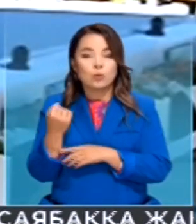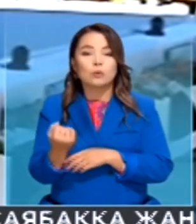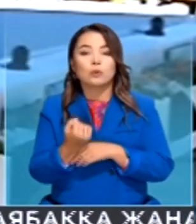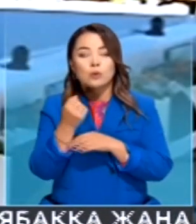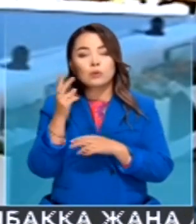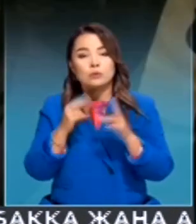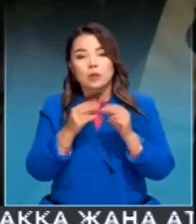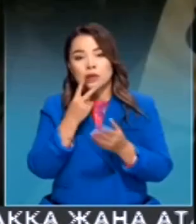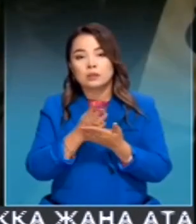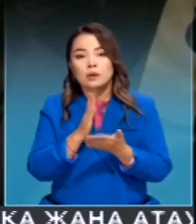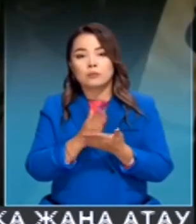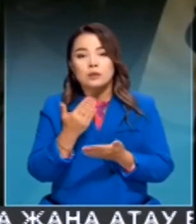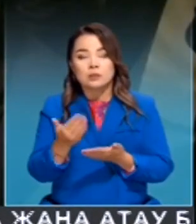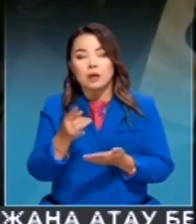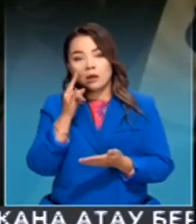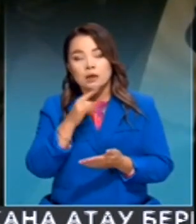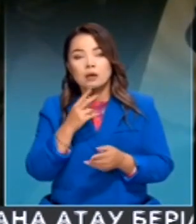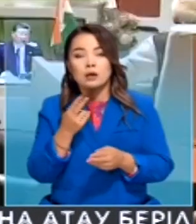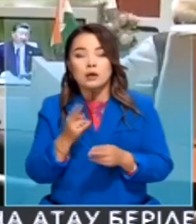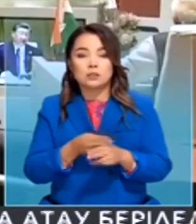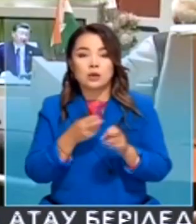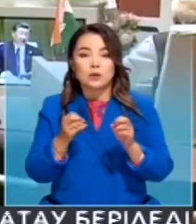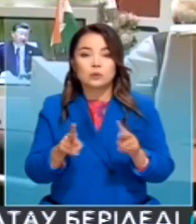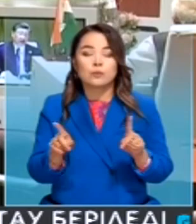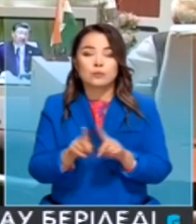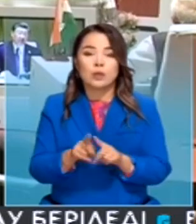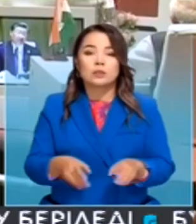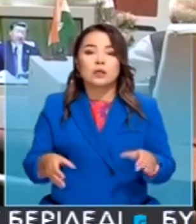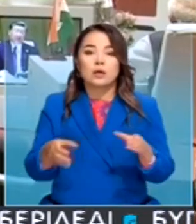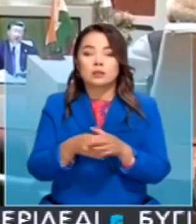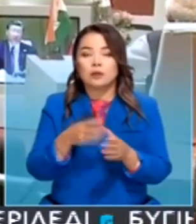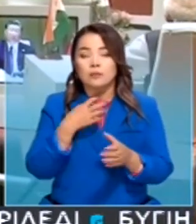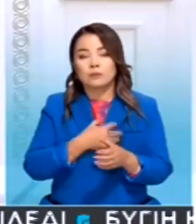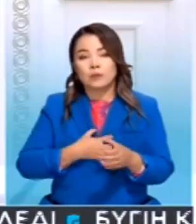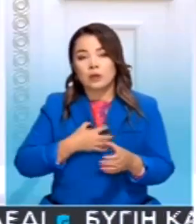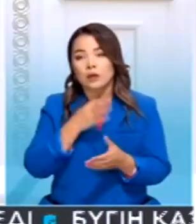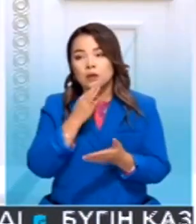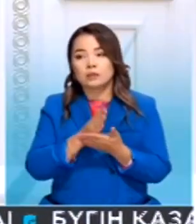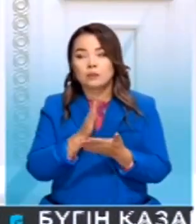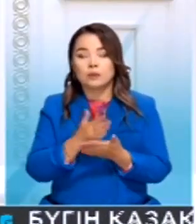деп үміттенем. Азық-түлік қауіпсіздігі мәселесі де әлемді алаңдатып отыр.